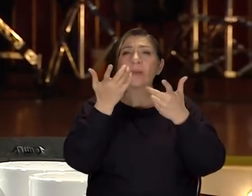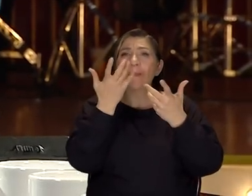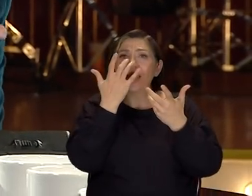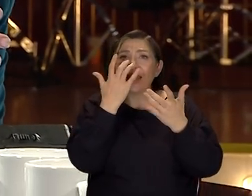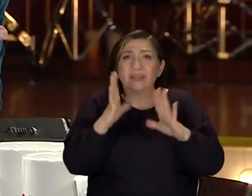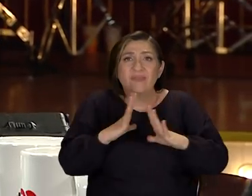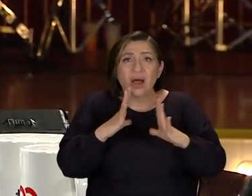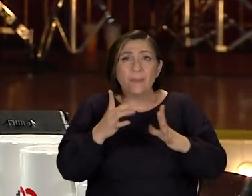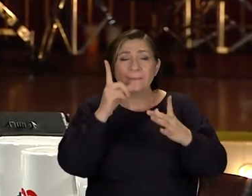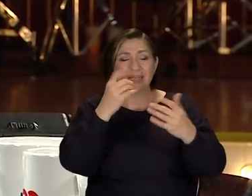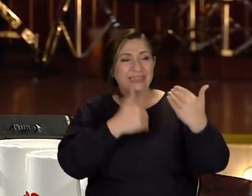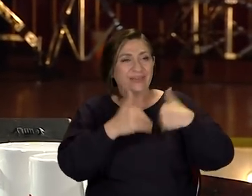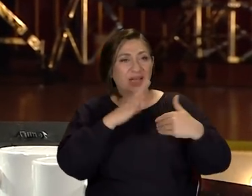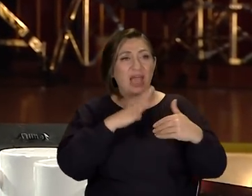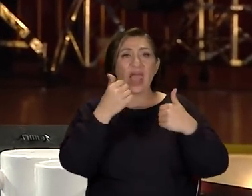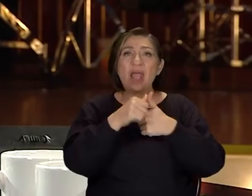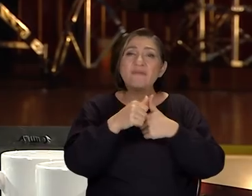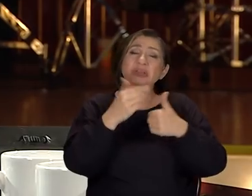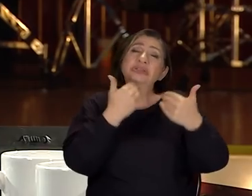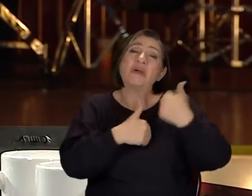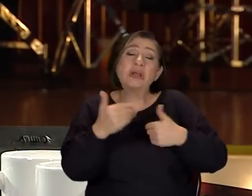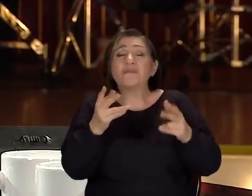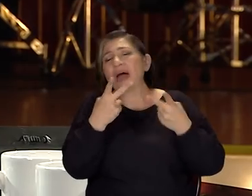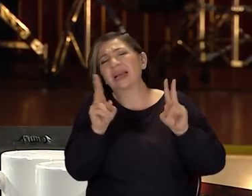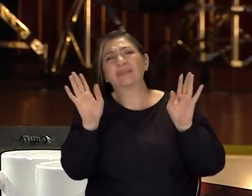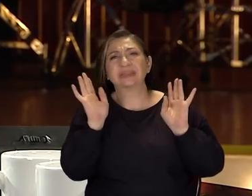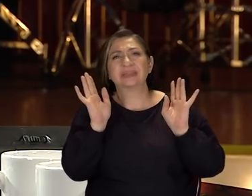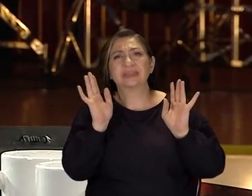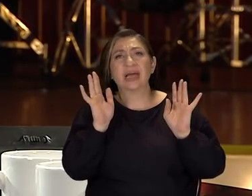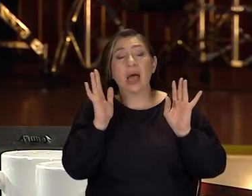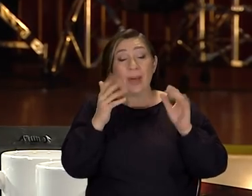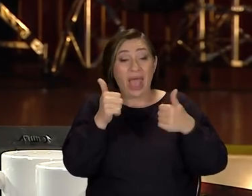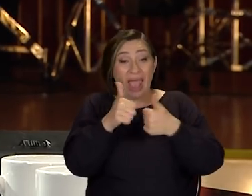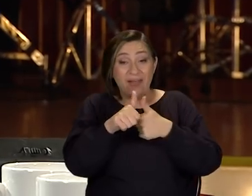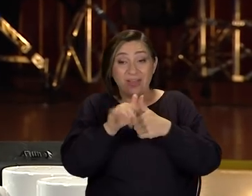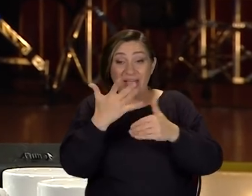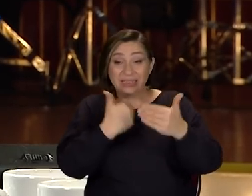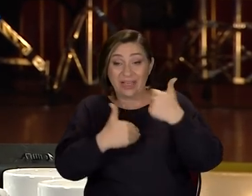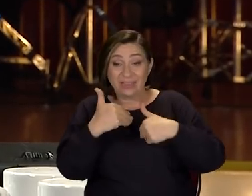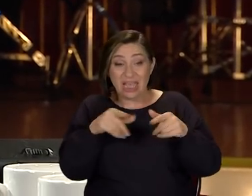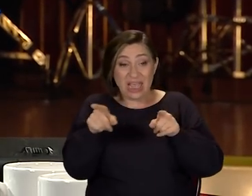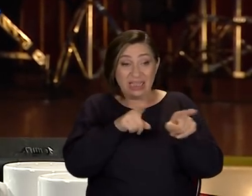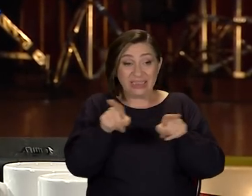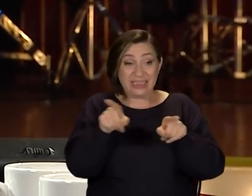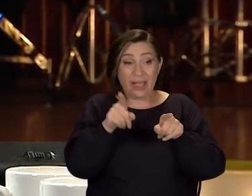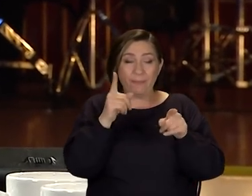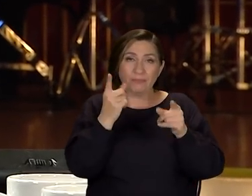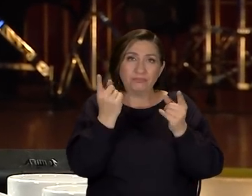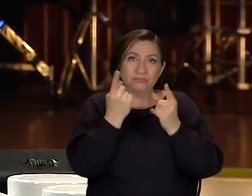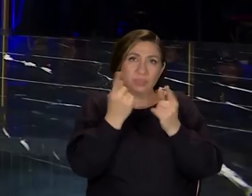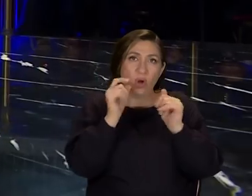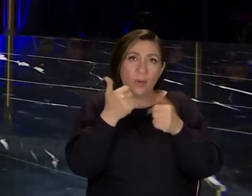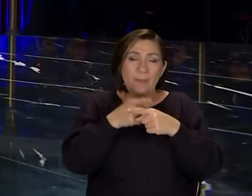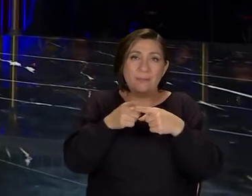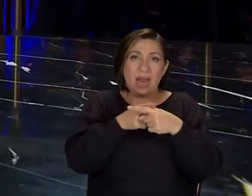çocuk ve bir ilişki kuruyor. Evlilik ya da sevgililik fark etmez. Ama evlilik ya da sevgililik ikisi de bir müessese.